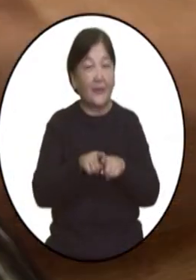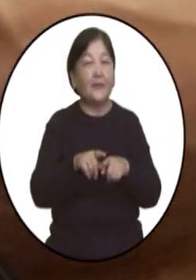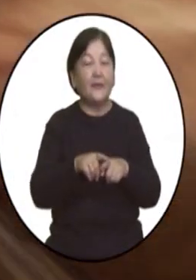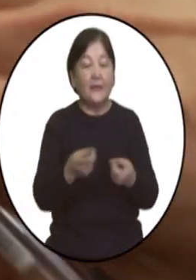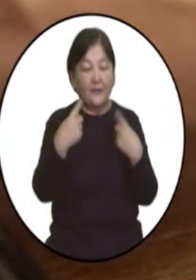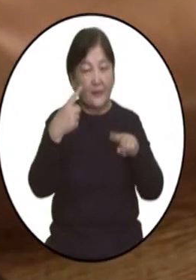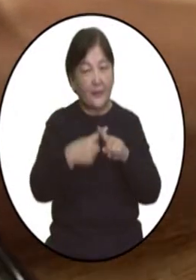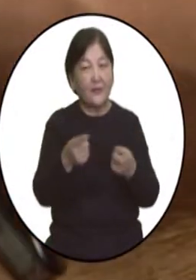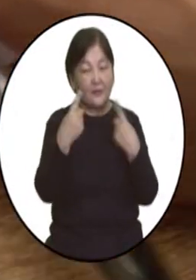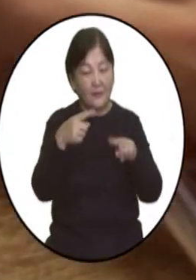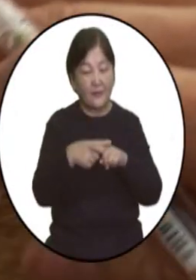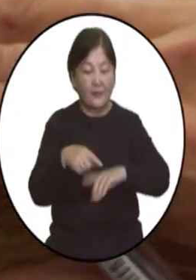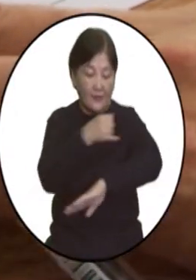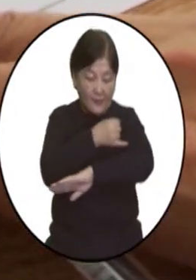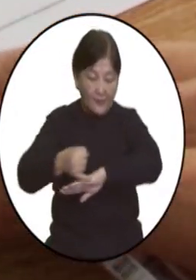дадлага ажиллаар хийж